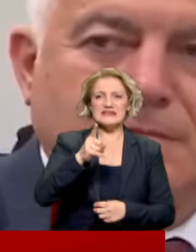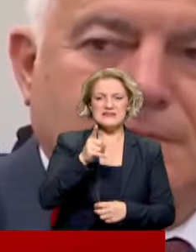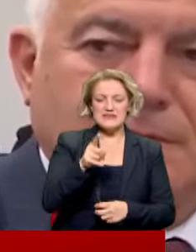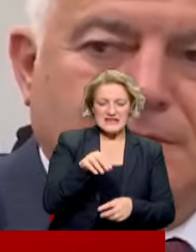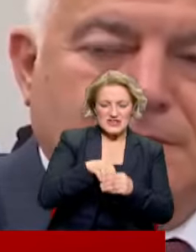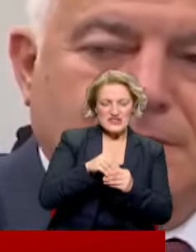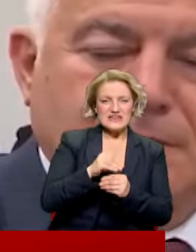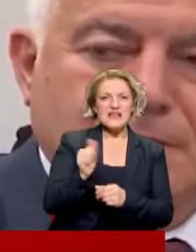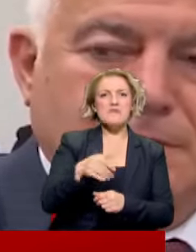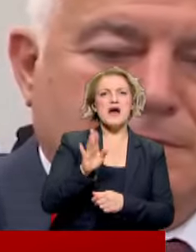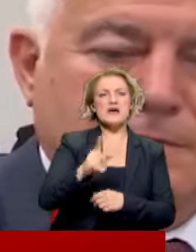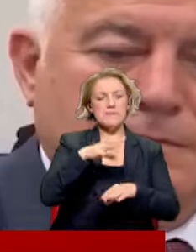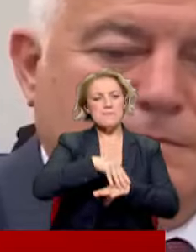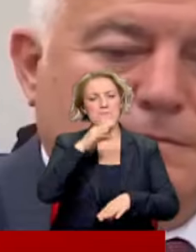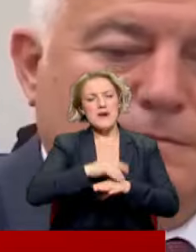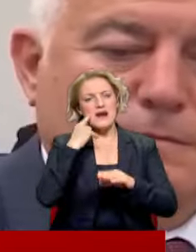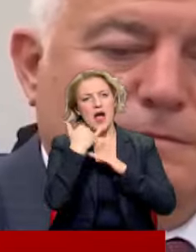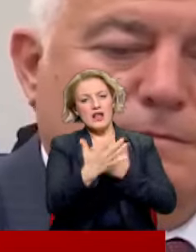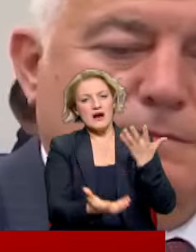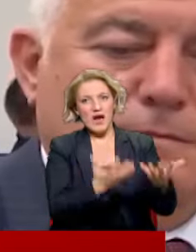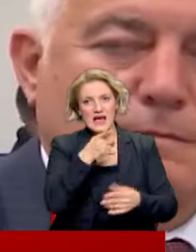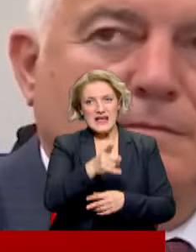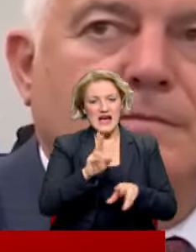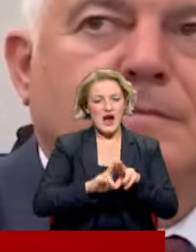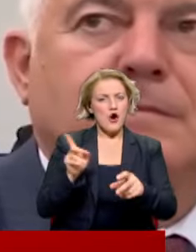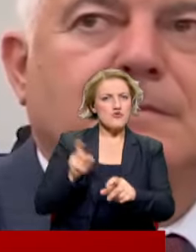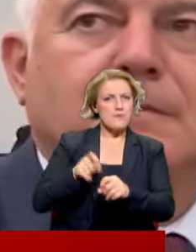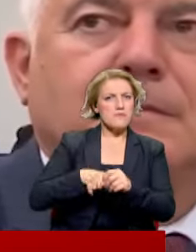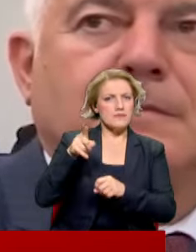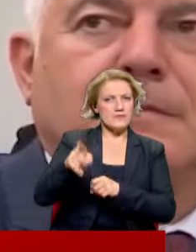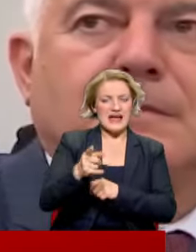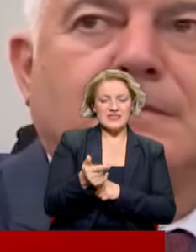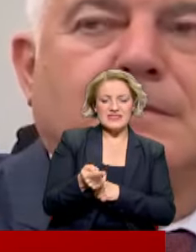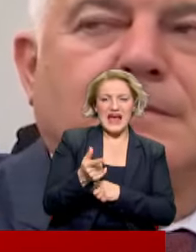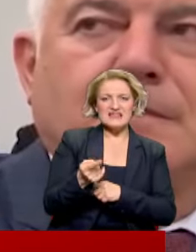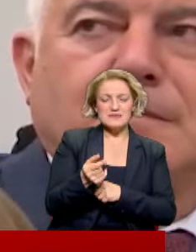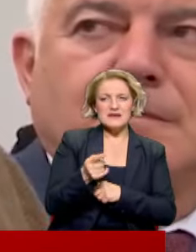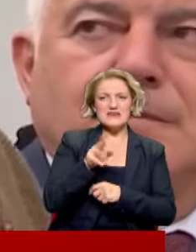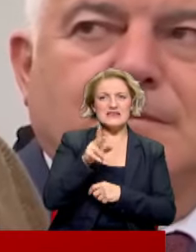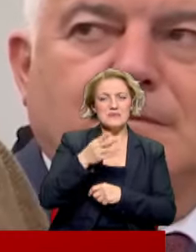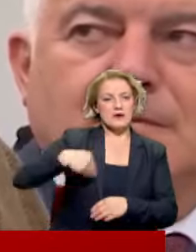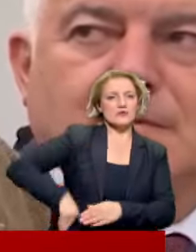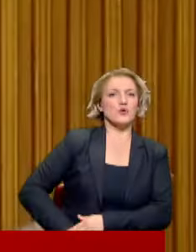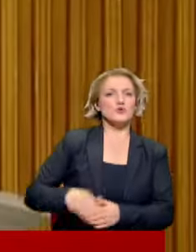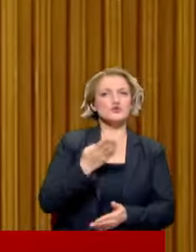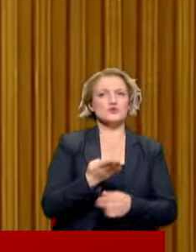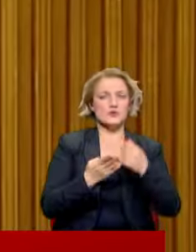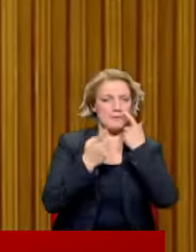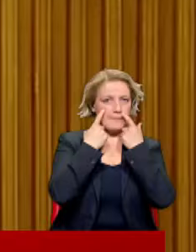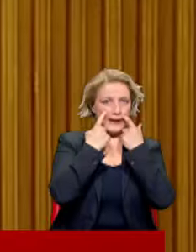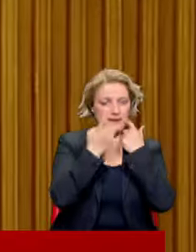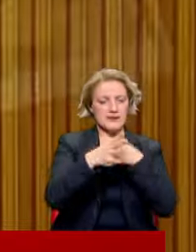değmez. Fakir Mardin halkının kaynaklarını kayyumlar vasıtasıyla tesbih boncuğu gibi cebinize koyuyorsunuz.